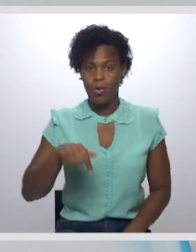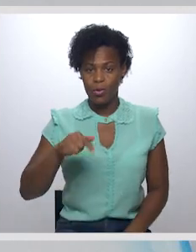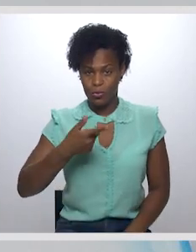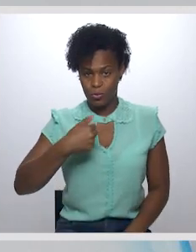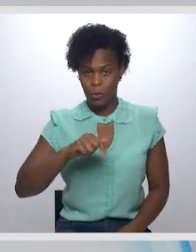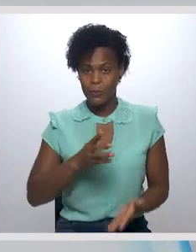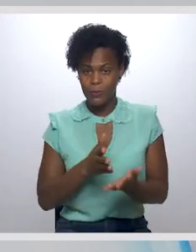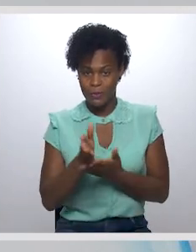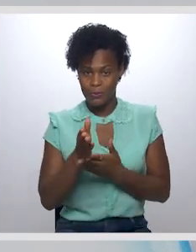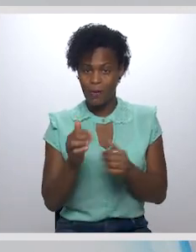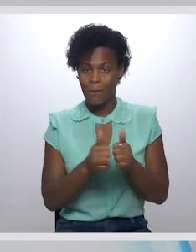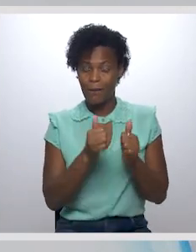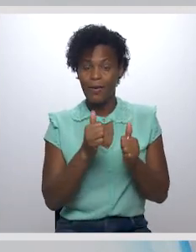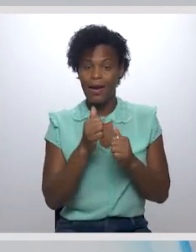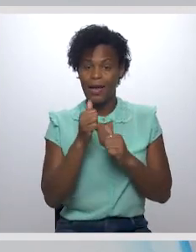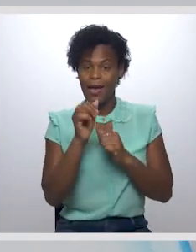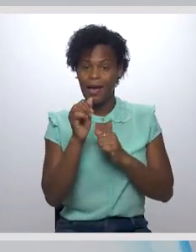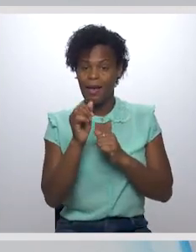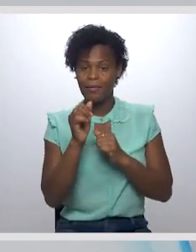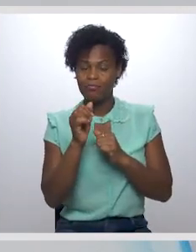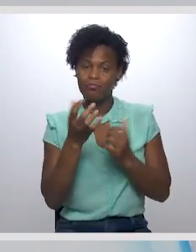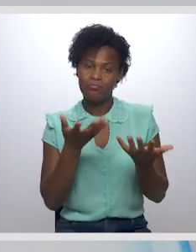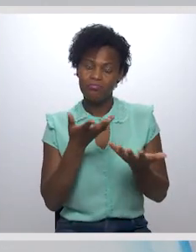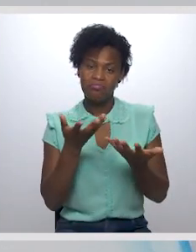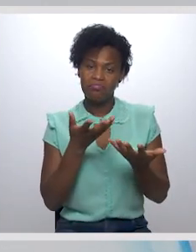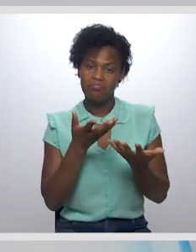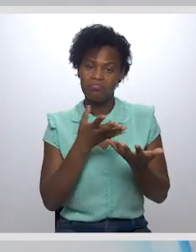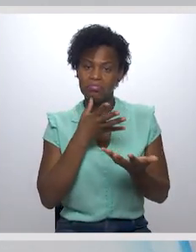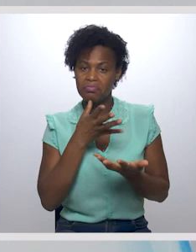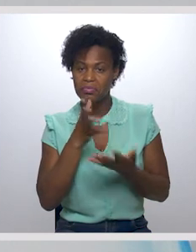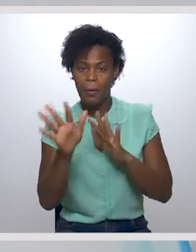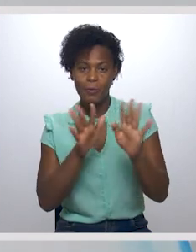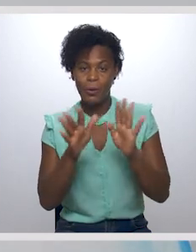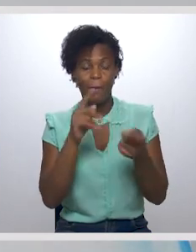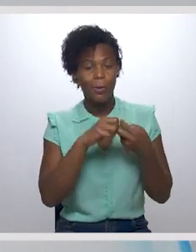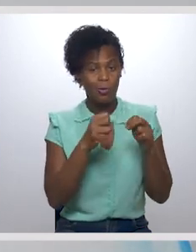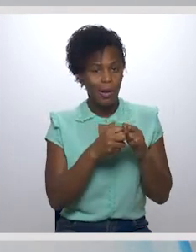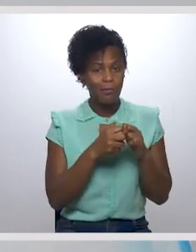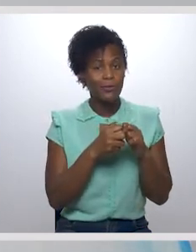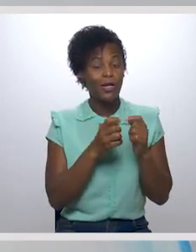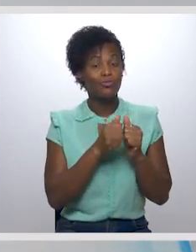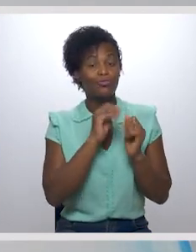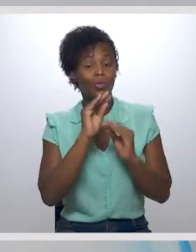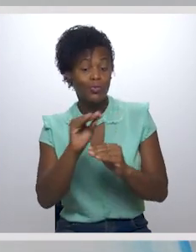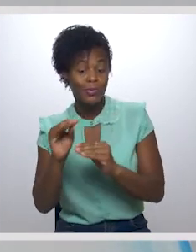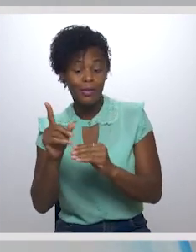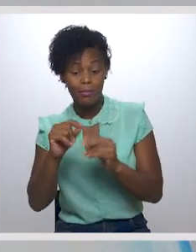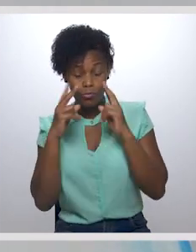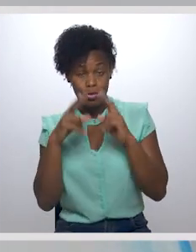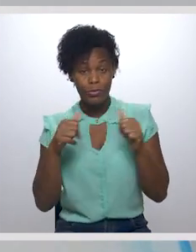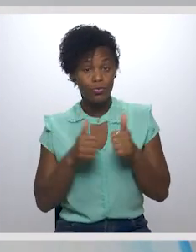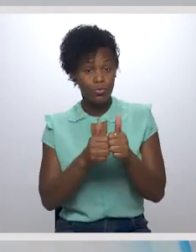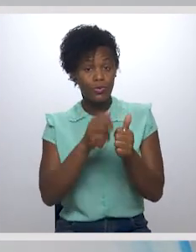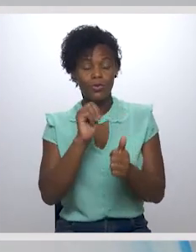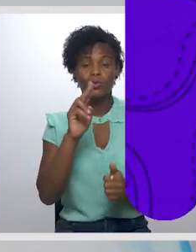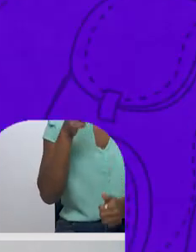Aujourd'hui, on a continué avec exposer un problème, donner un conseil, puis on a découvert ensemble le